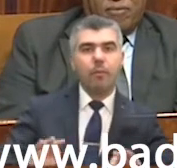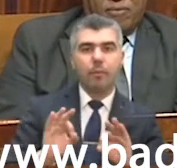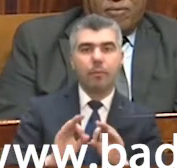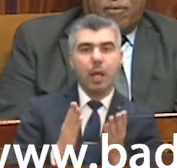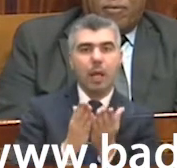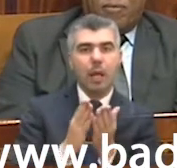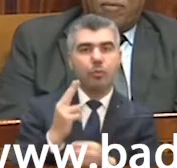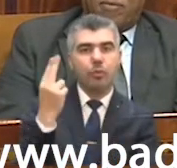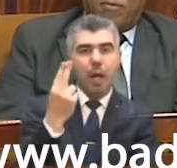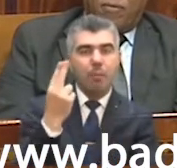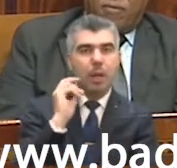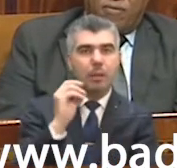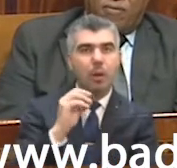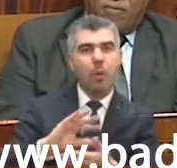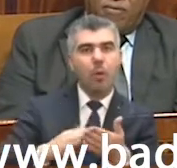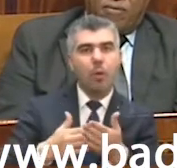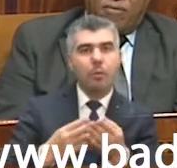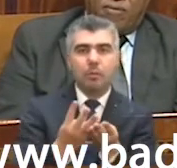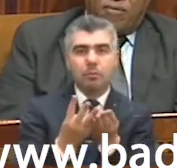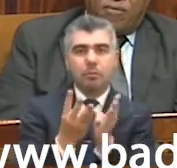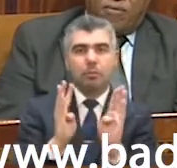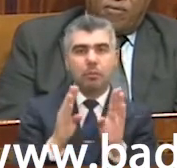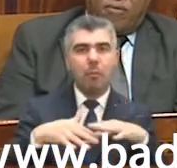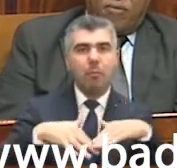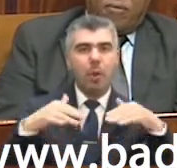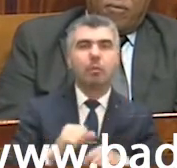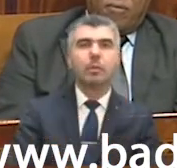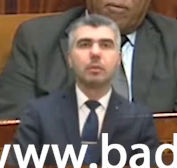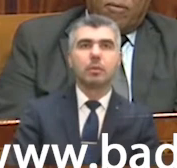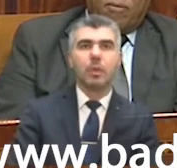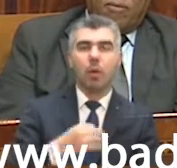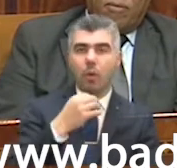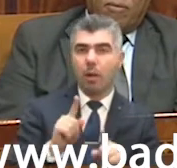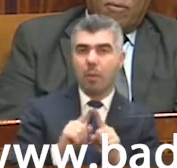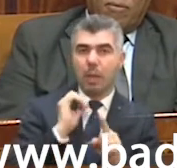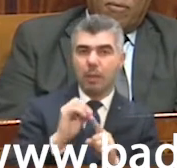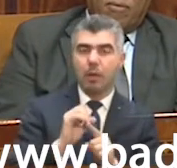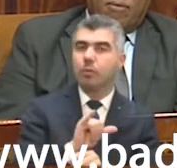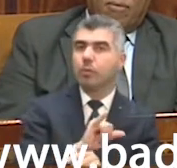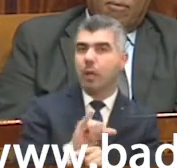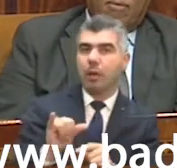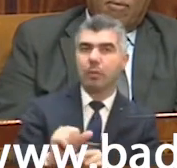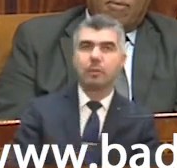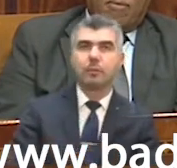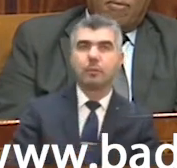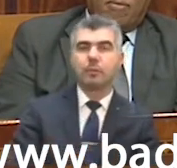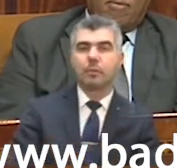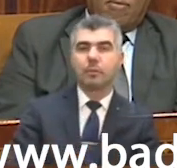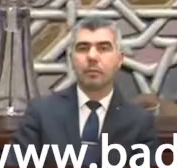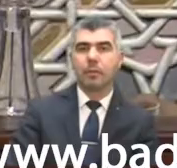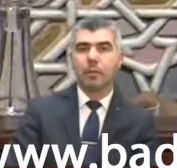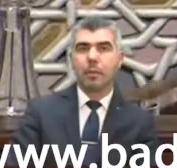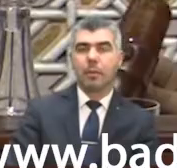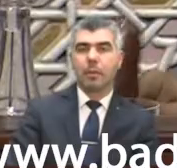التعليم العالي، تبارك الله القاعه كيفاش نعمره بالساده النواب ونجيو نبقاو نمثلوا على المغاربه. شكون اللي شاد الباب وادير حوكه في